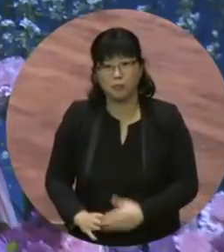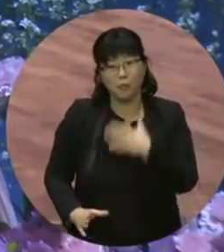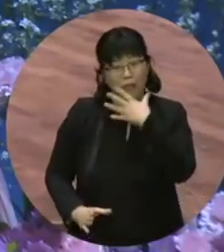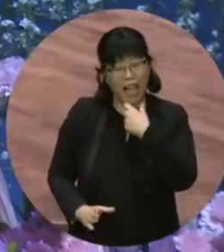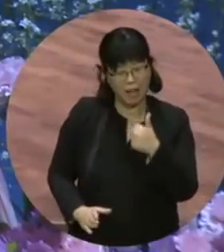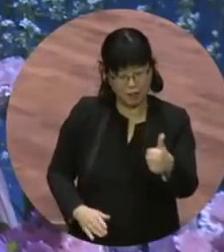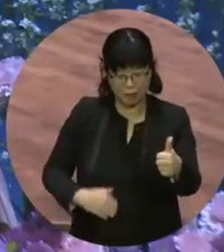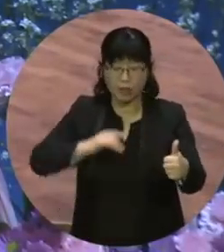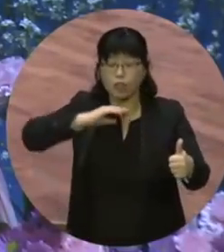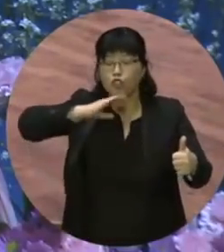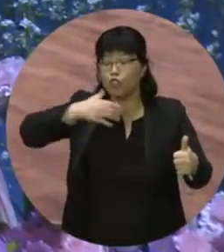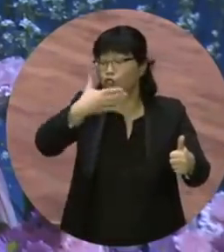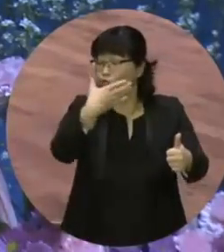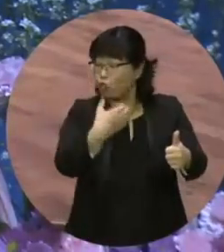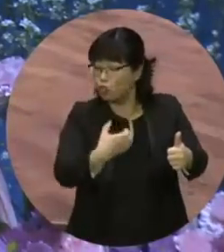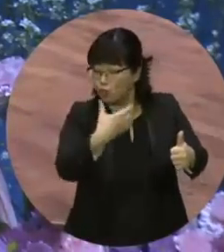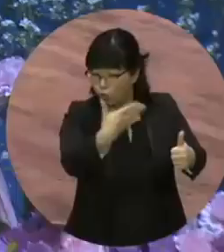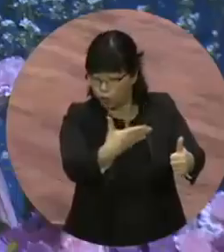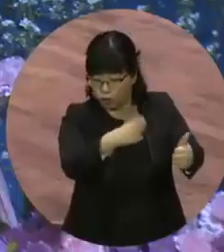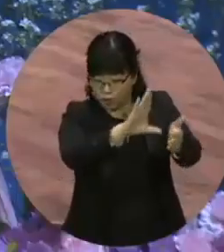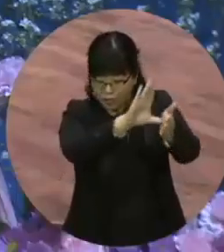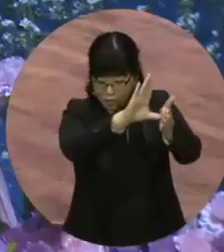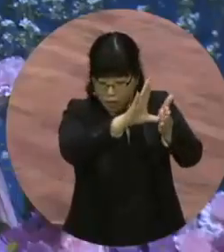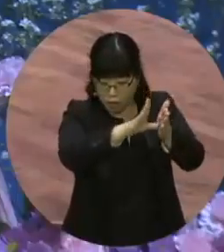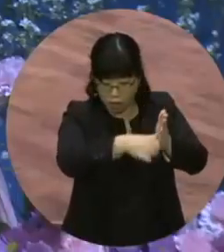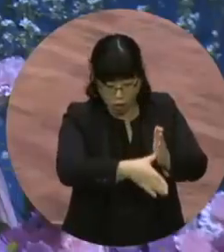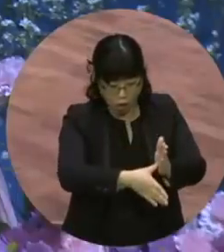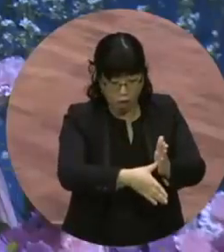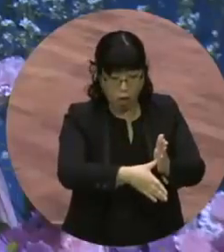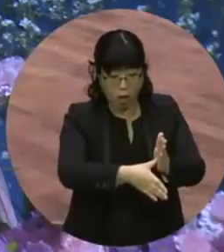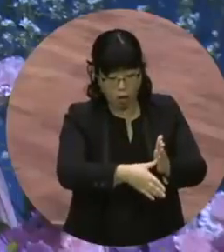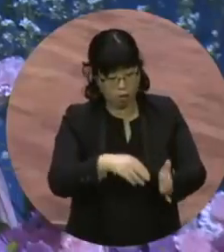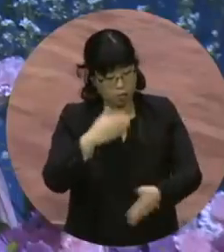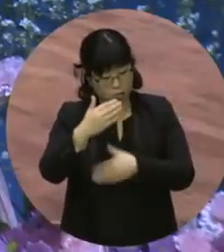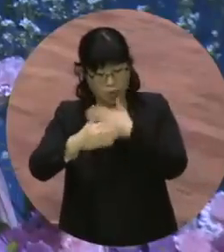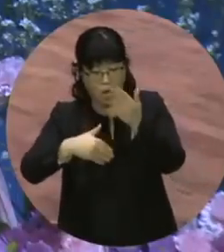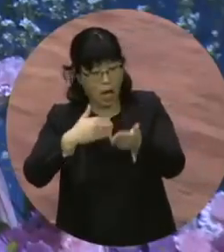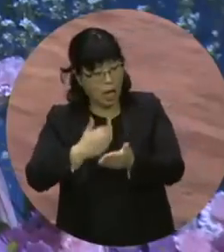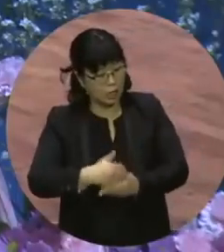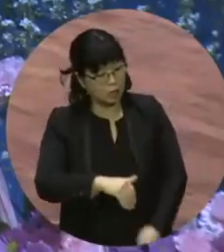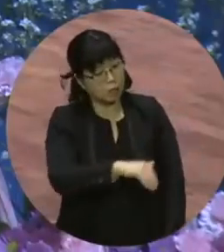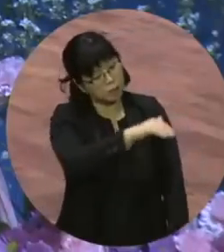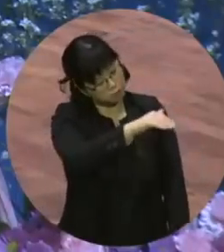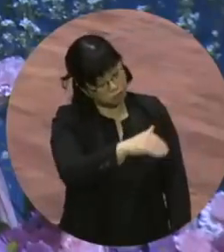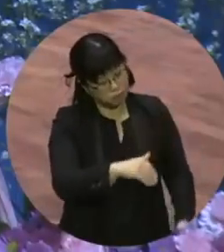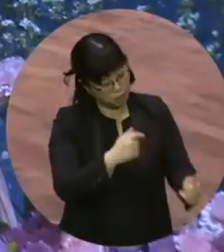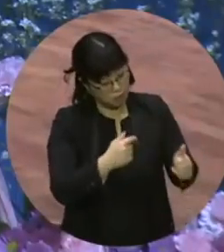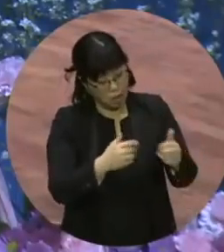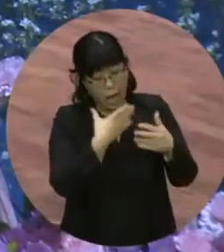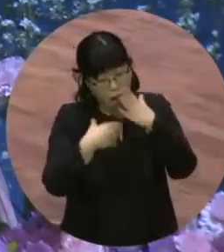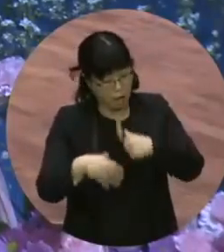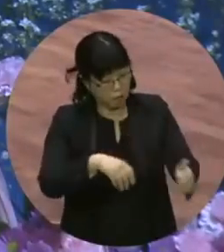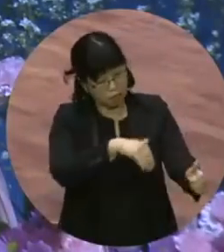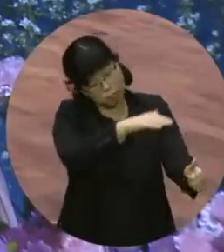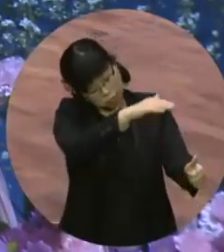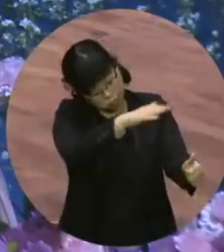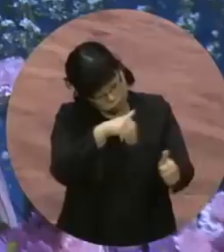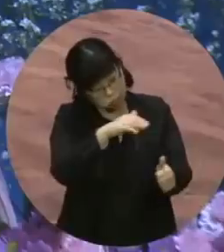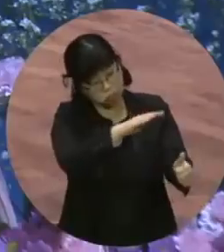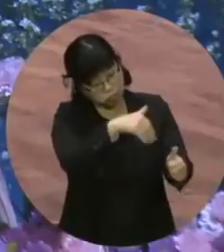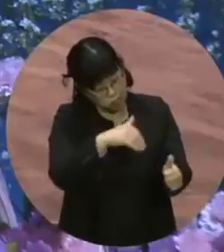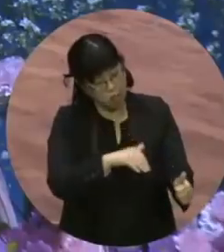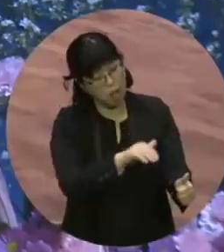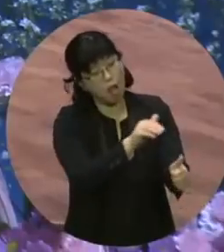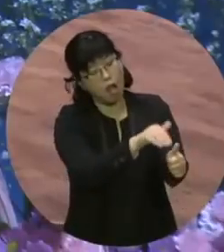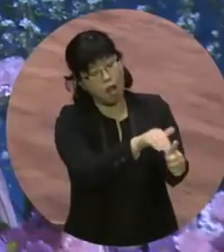하나님께서 약속하신 언약 성취의 시간표가 바로 너 99세 때까지 내가 안 주겠다고.